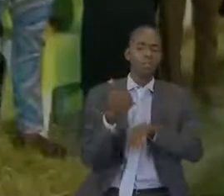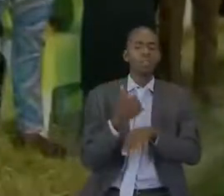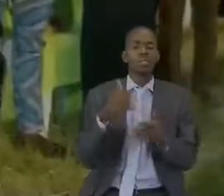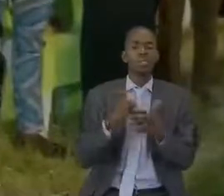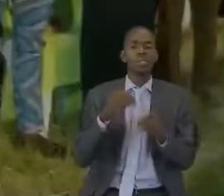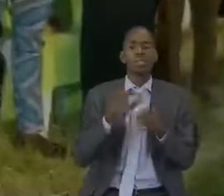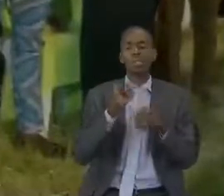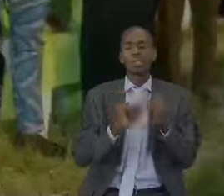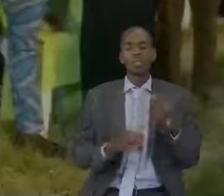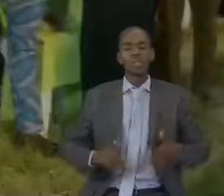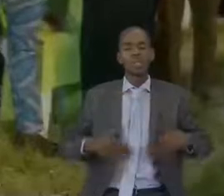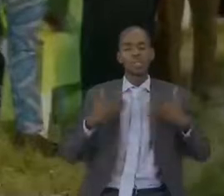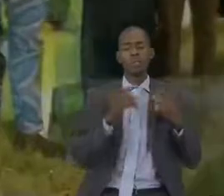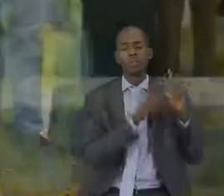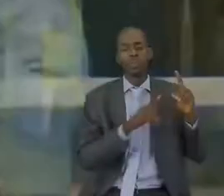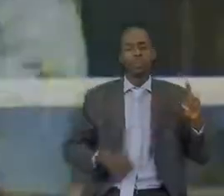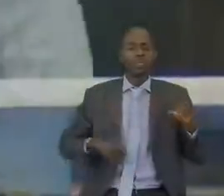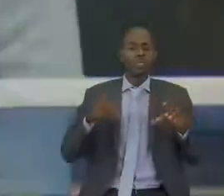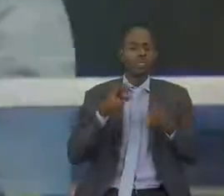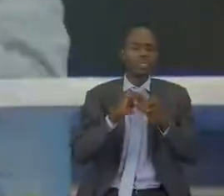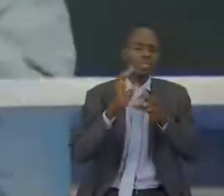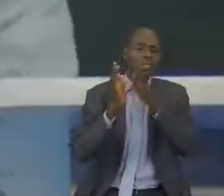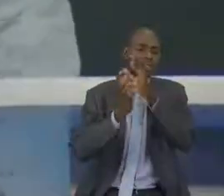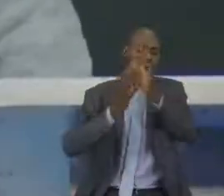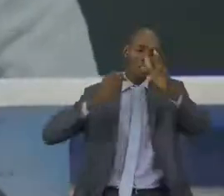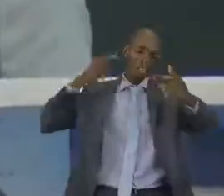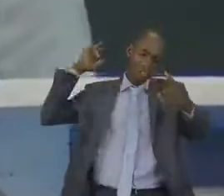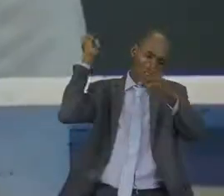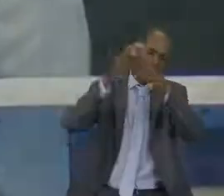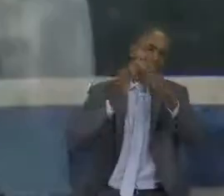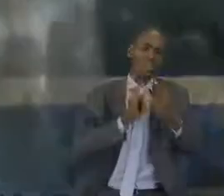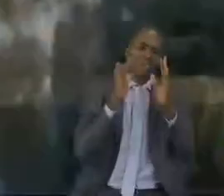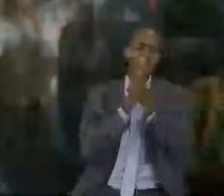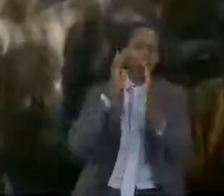Seigneur. Au nom de Jésus, nous prions.